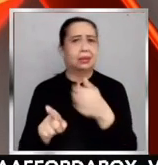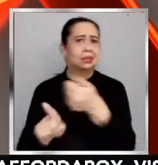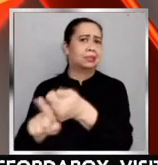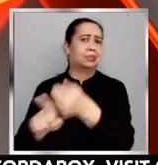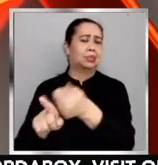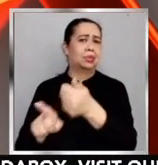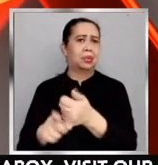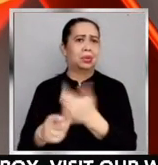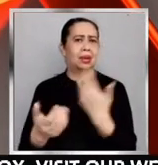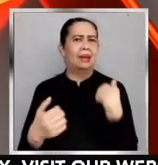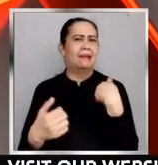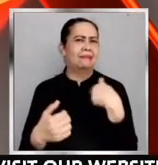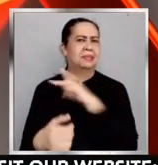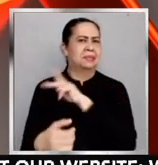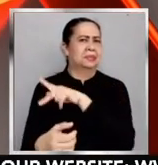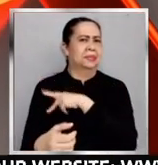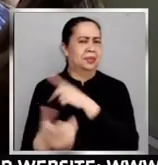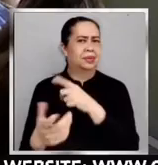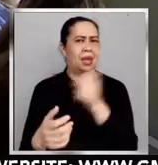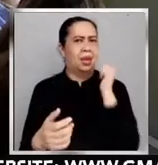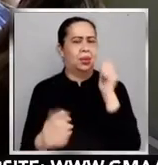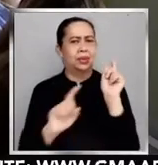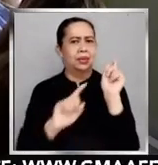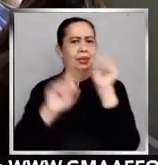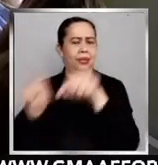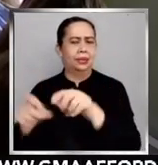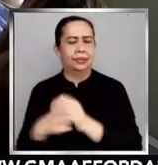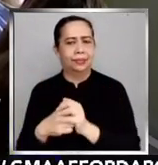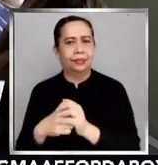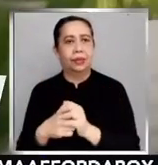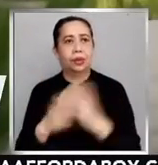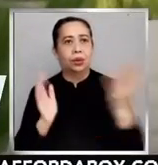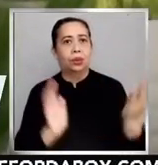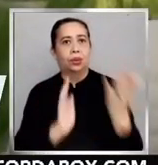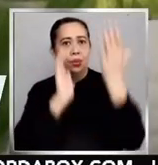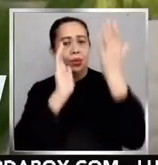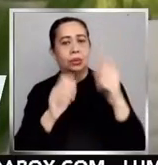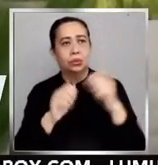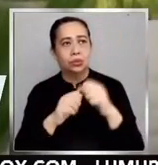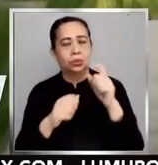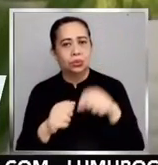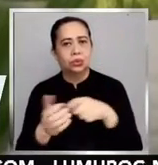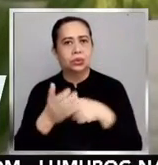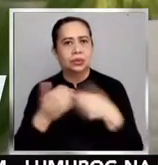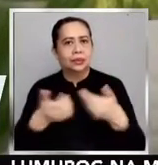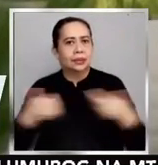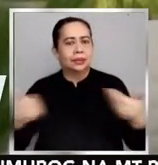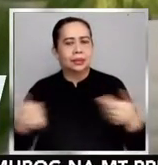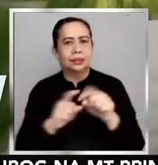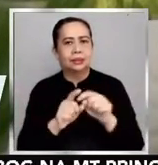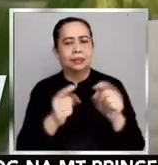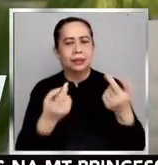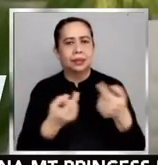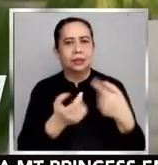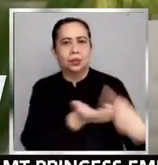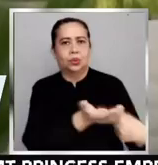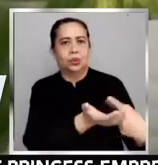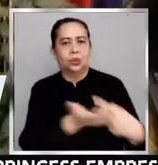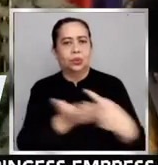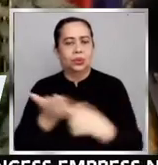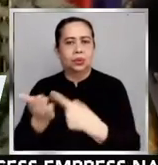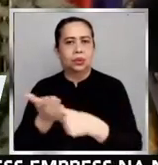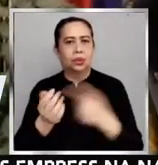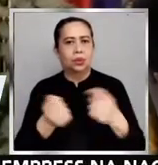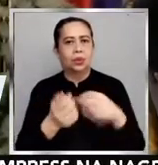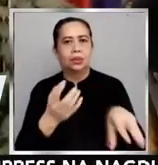personal na dumalo. Hiwalay na usapin ito sa pagkamatay ni Negros Oriental Governor Roel de Gamo kung saan nadadawit